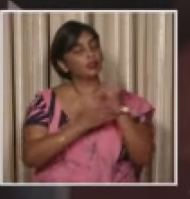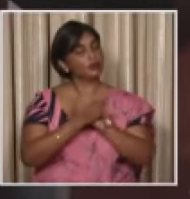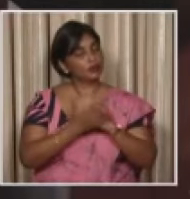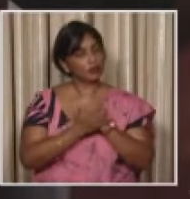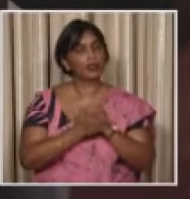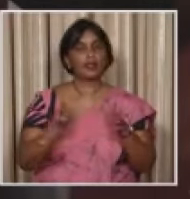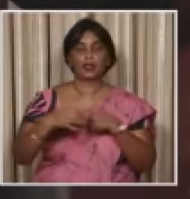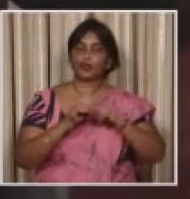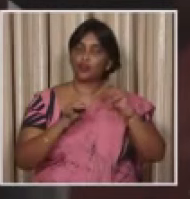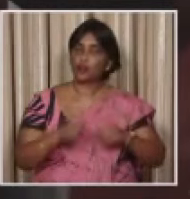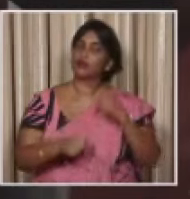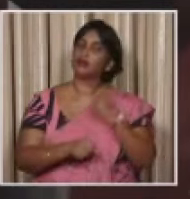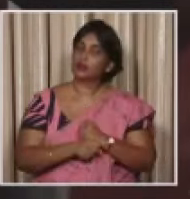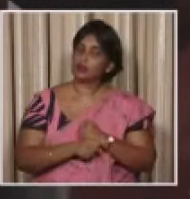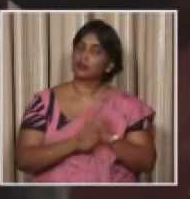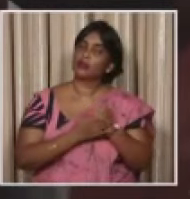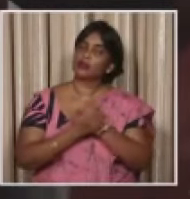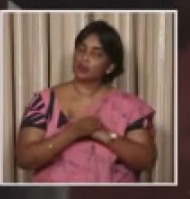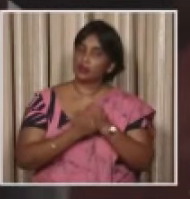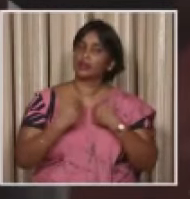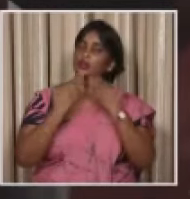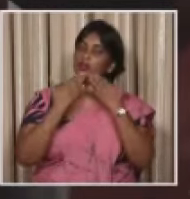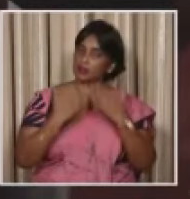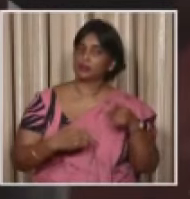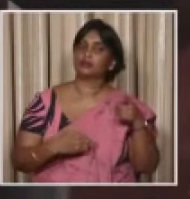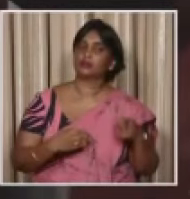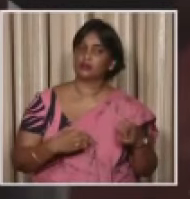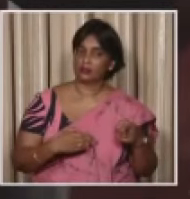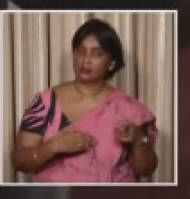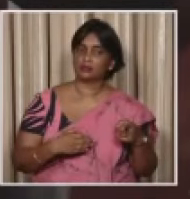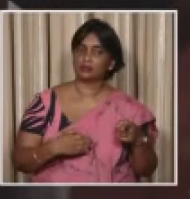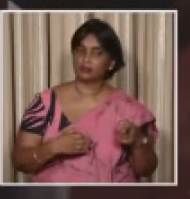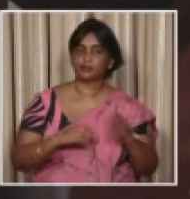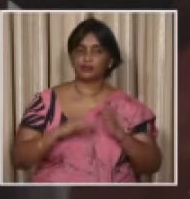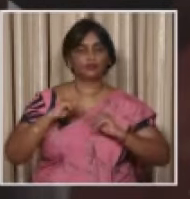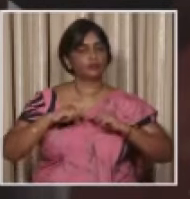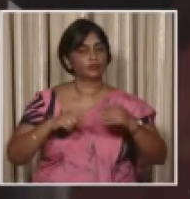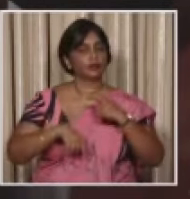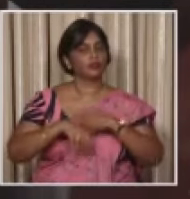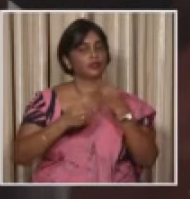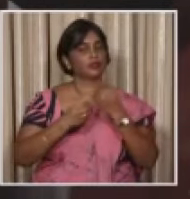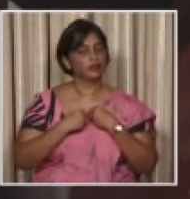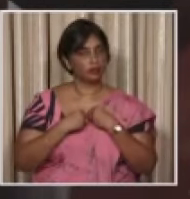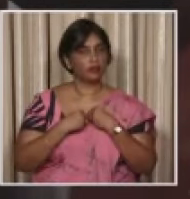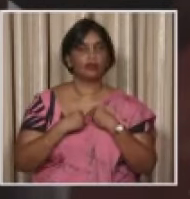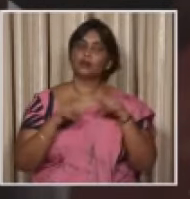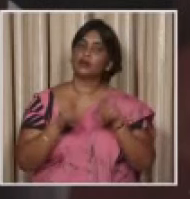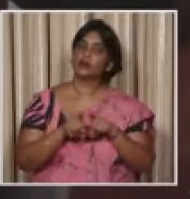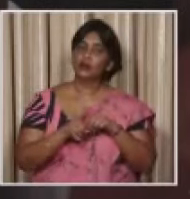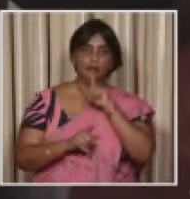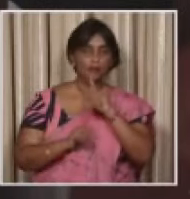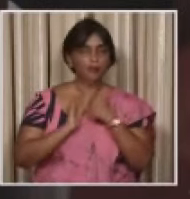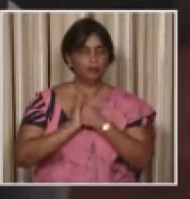නිලධාරීන්ට කැබිනට් මණ්ඩලයට රජයට මේ සියලු දෙනාටම ස්තුතිවන්ත වෙනවා මේ කටයුත්ත කිරීමට අවස්ථාව ලබා දීම පිළිබඳව ඒ වගේම කියන්න